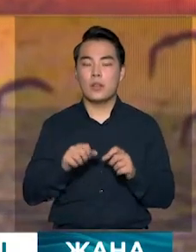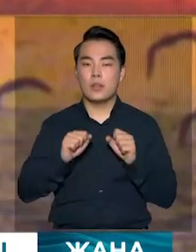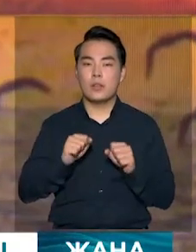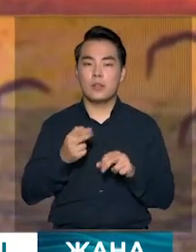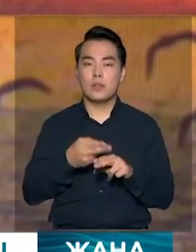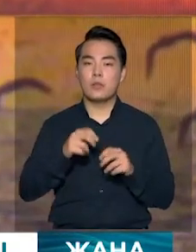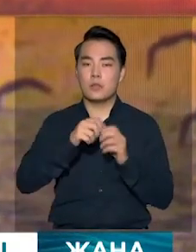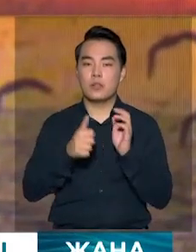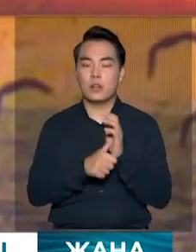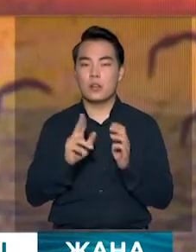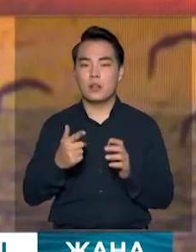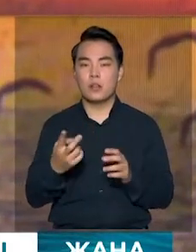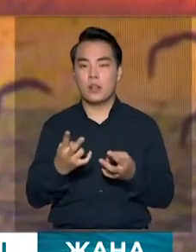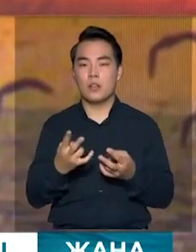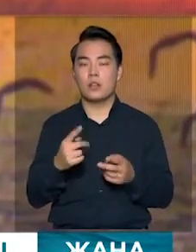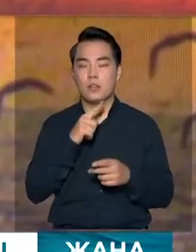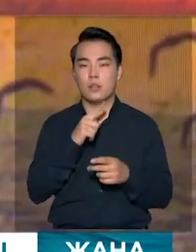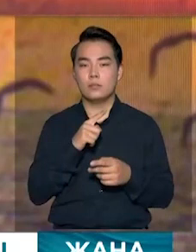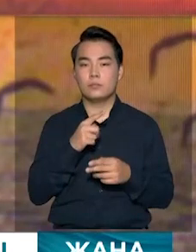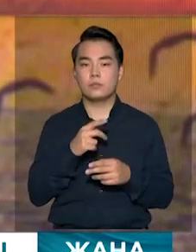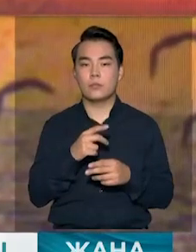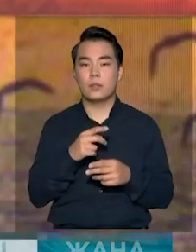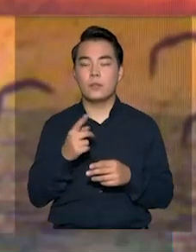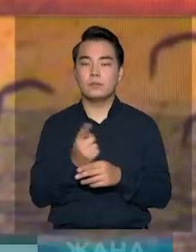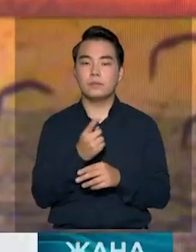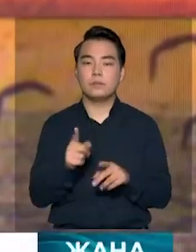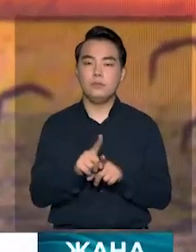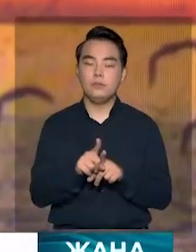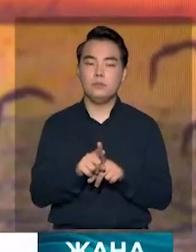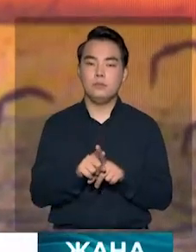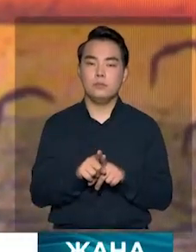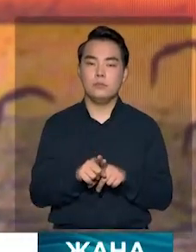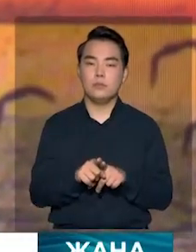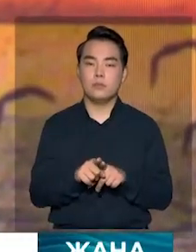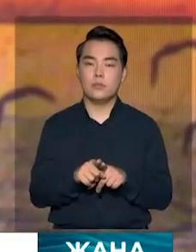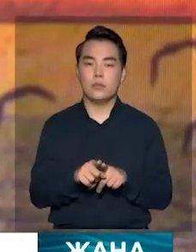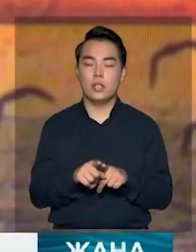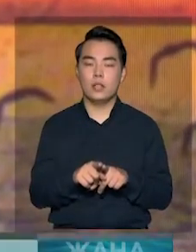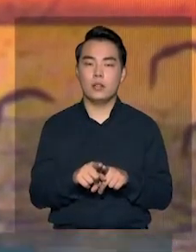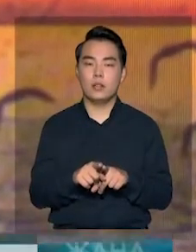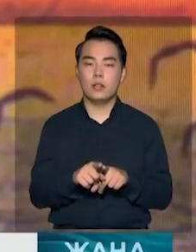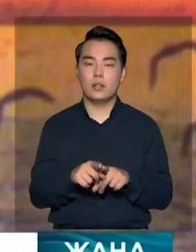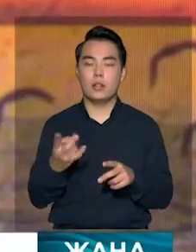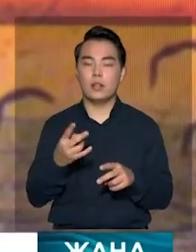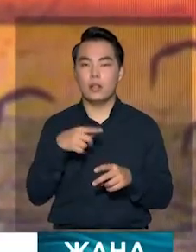килограмм деп отыр, ұсыныс бойынша. Енді біріншіден бұл айта кету керек,